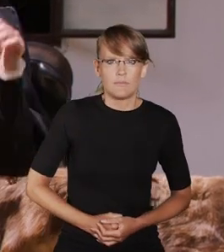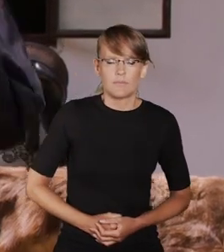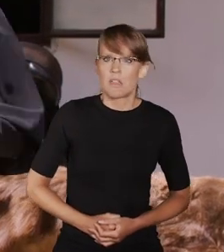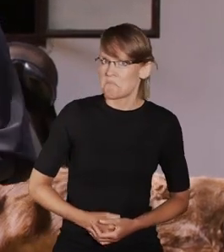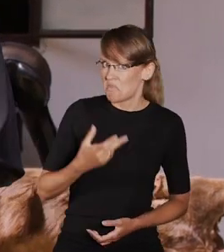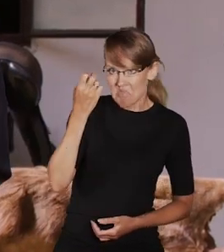twarzy!